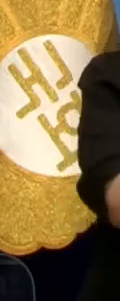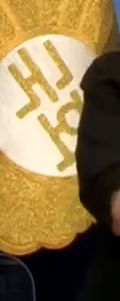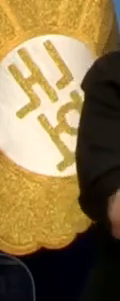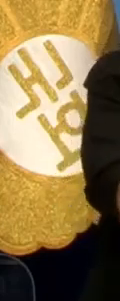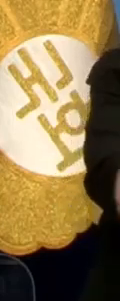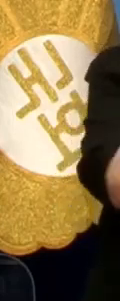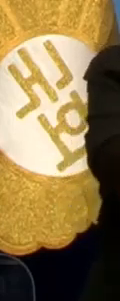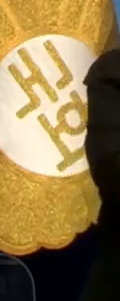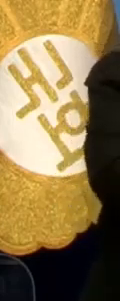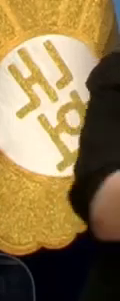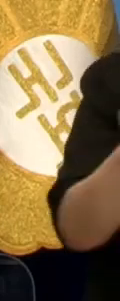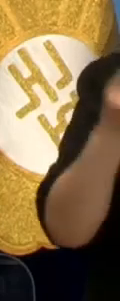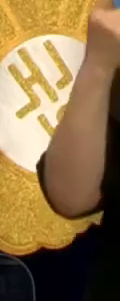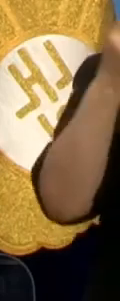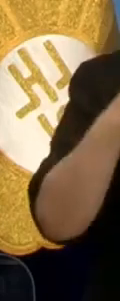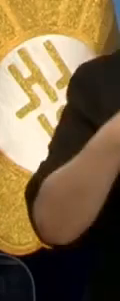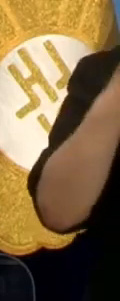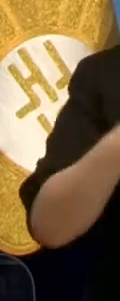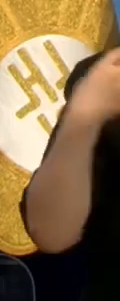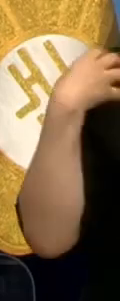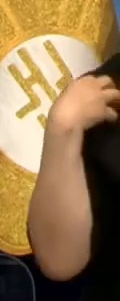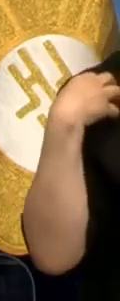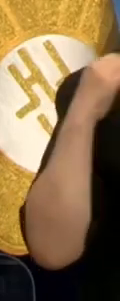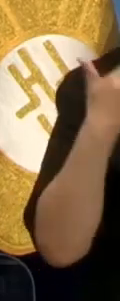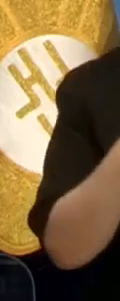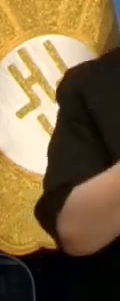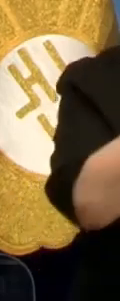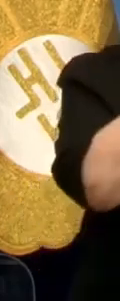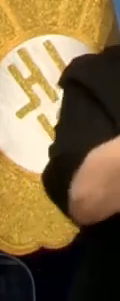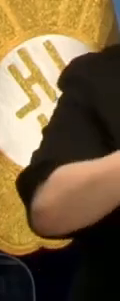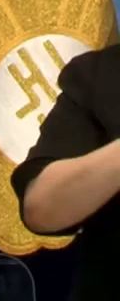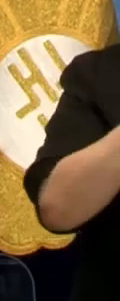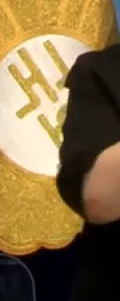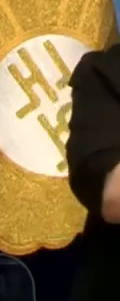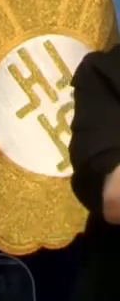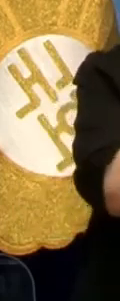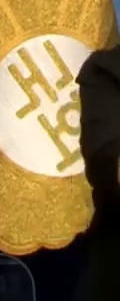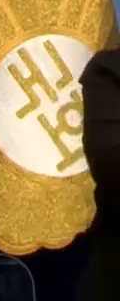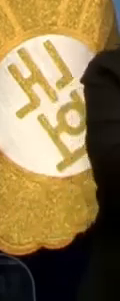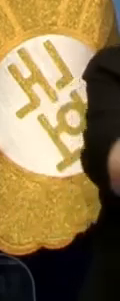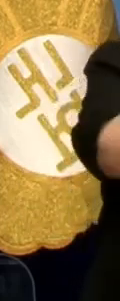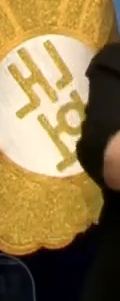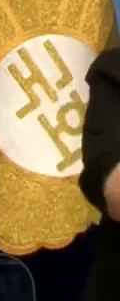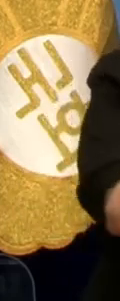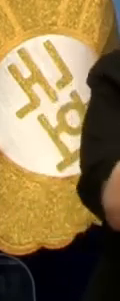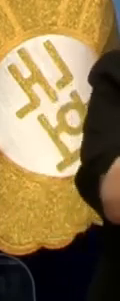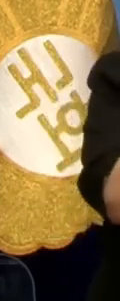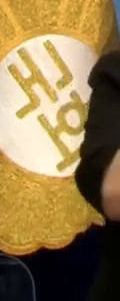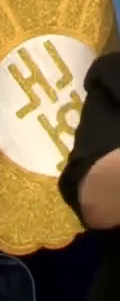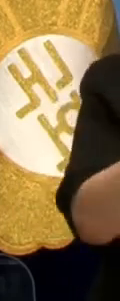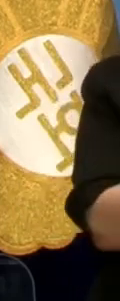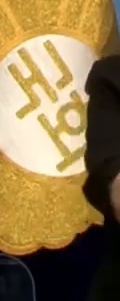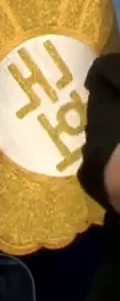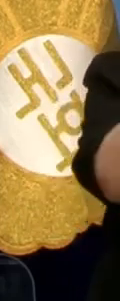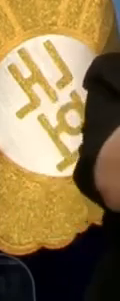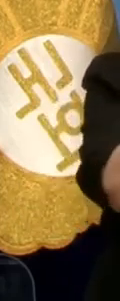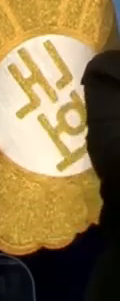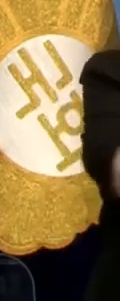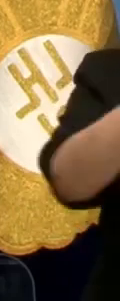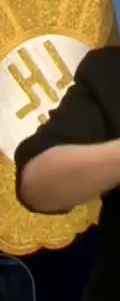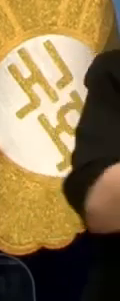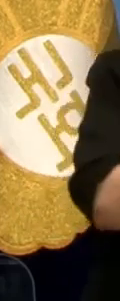동시에 저부담 저복지국가에서 중부담 중복지국가로 가는 대전환의